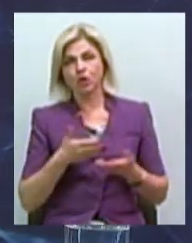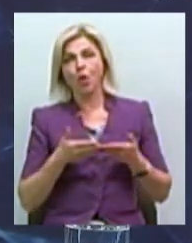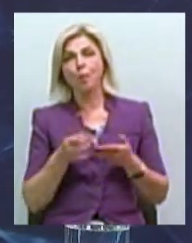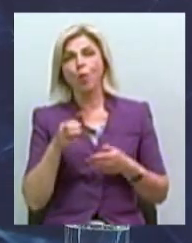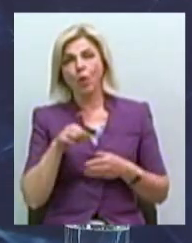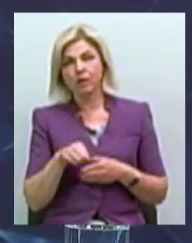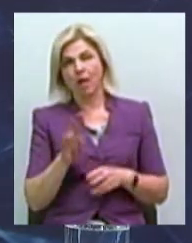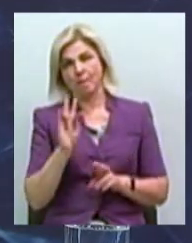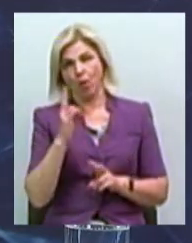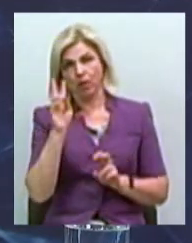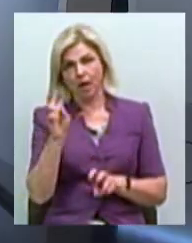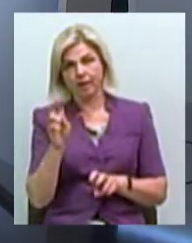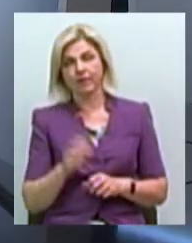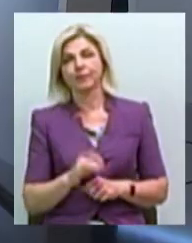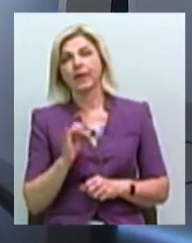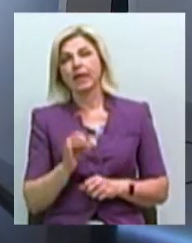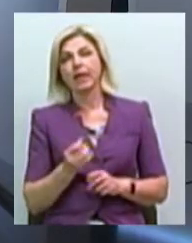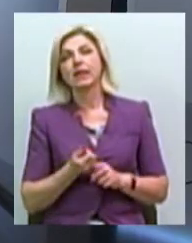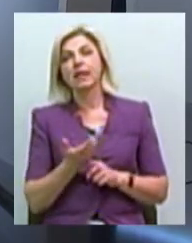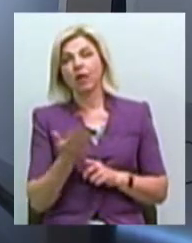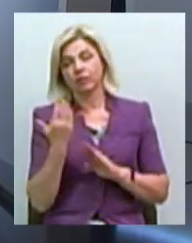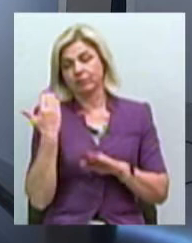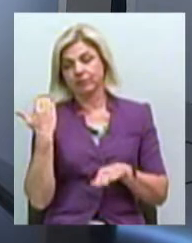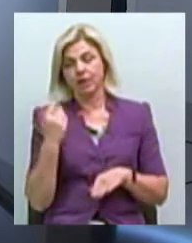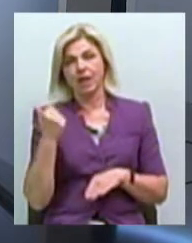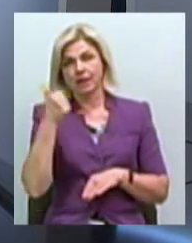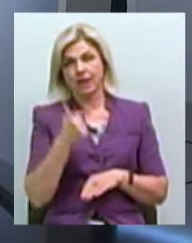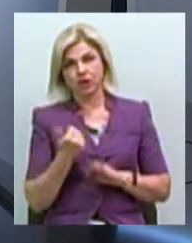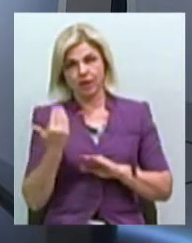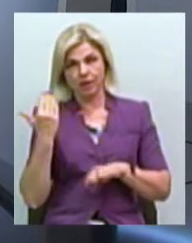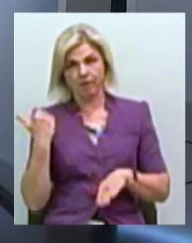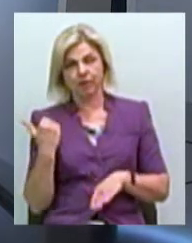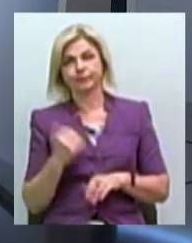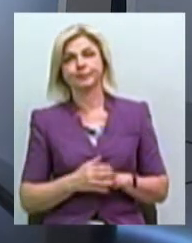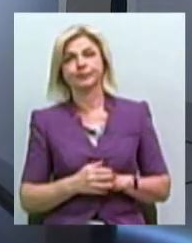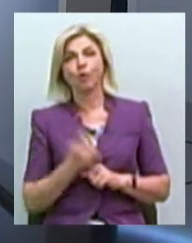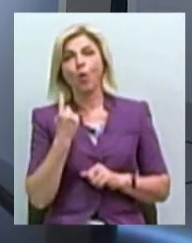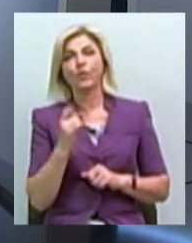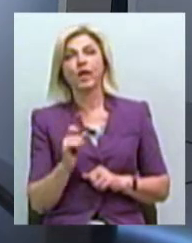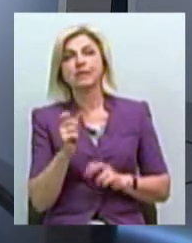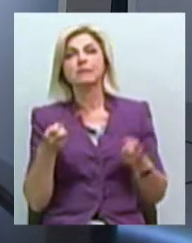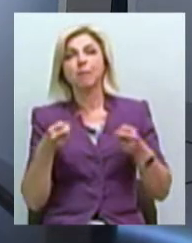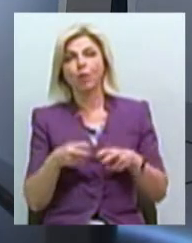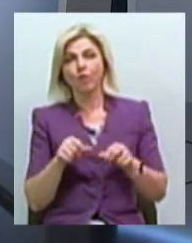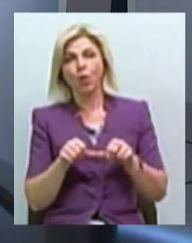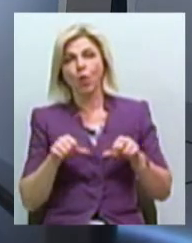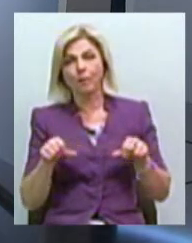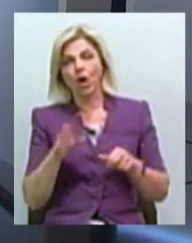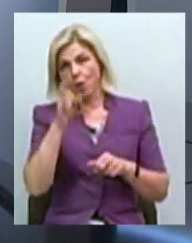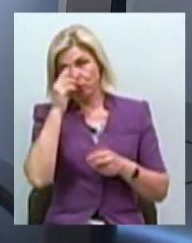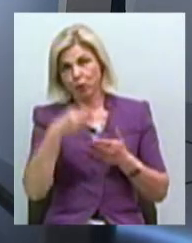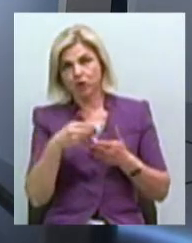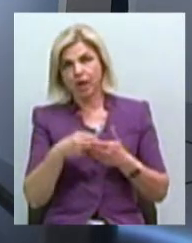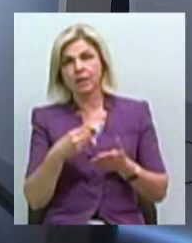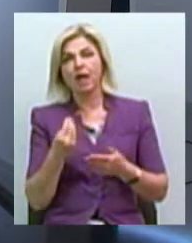Миколаїв. І декілька днів тому, на минулому тижні, одна з профільних комісій, а це бюджетна фінансова